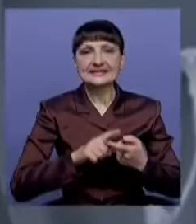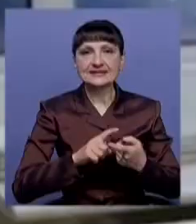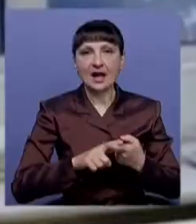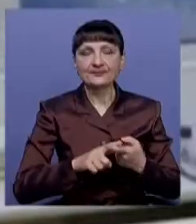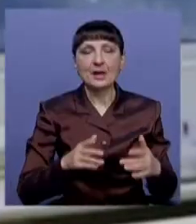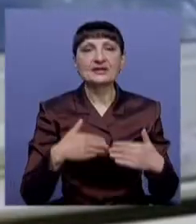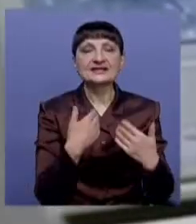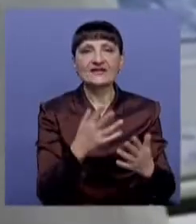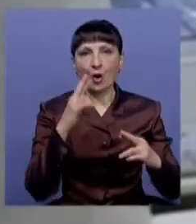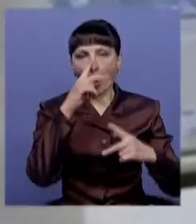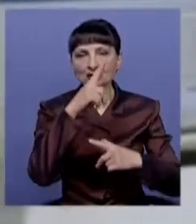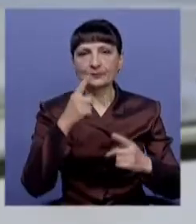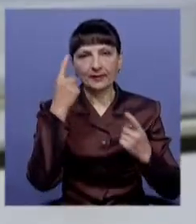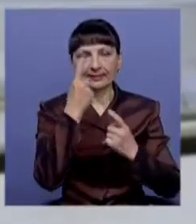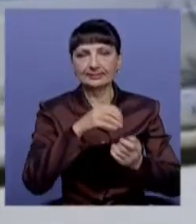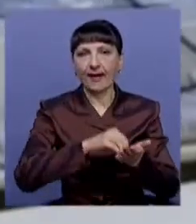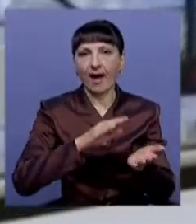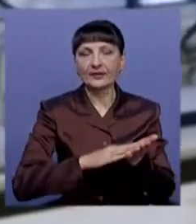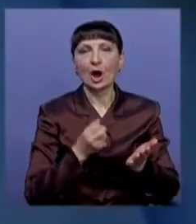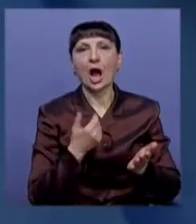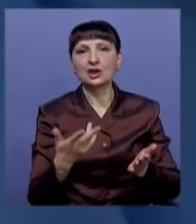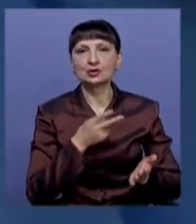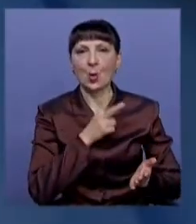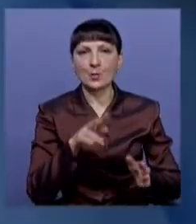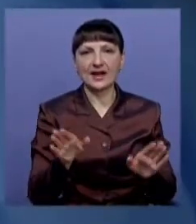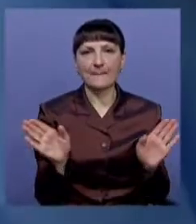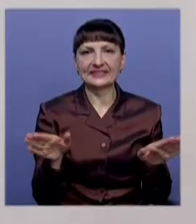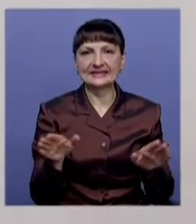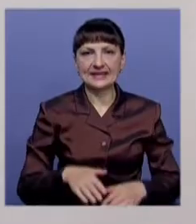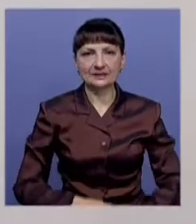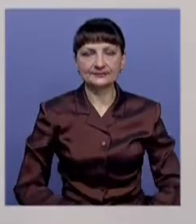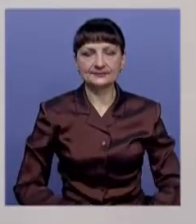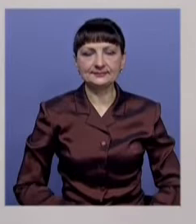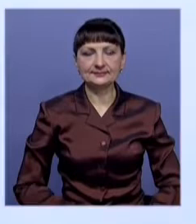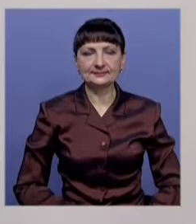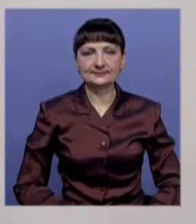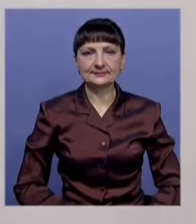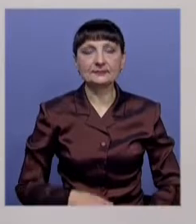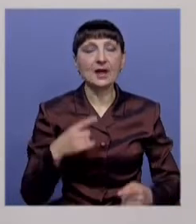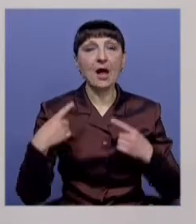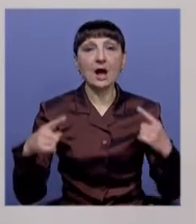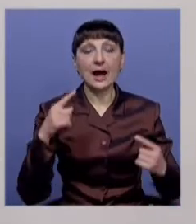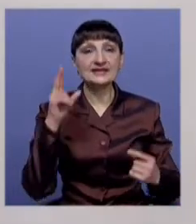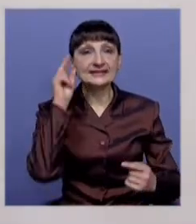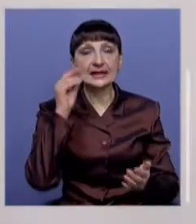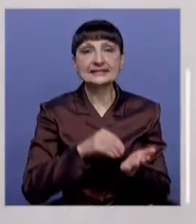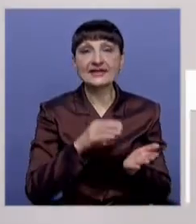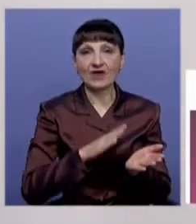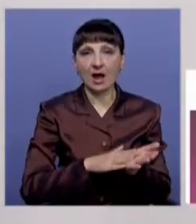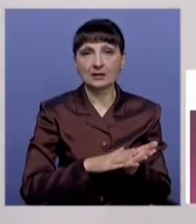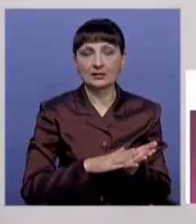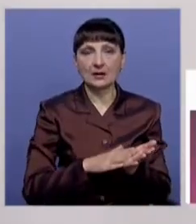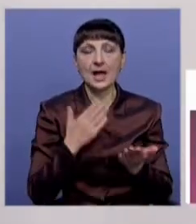из-за предоставления ошибочных данных по количеству павшей птицы. Разница в цифрах. Вот если